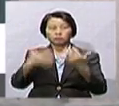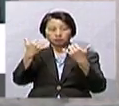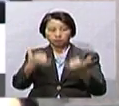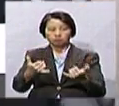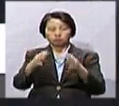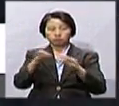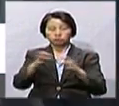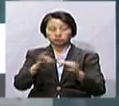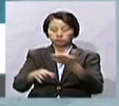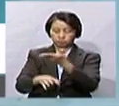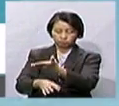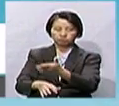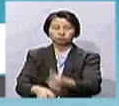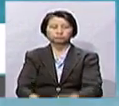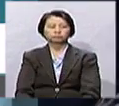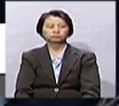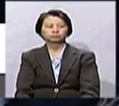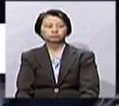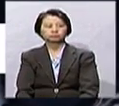ceritanya.